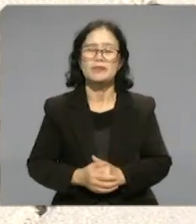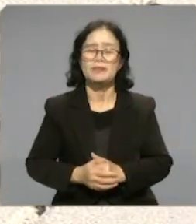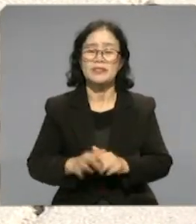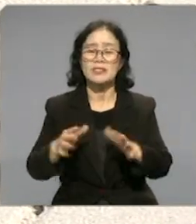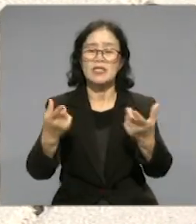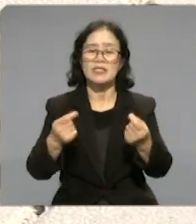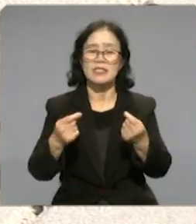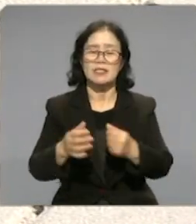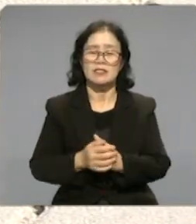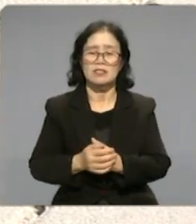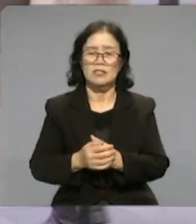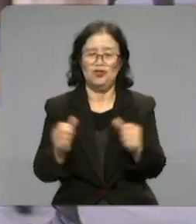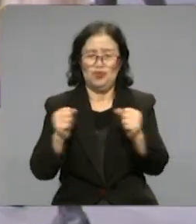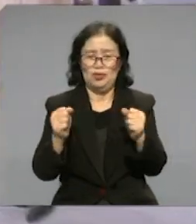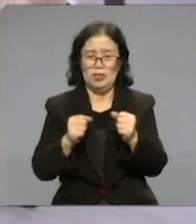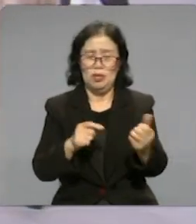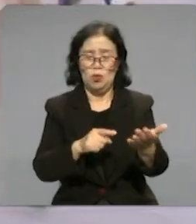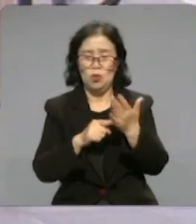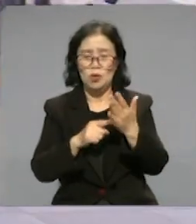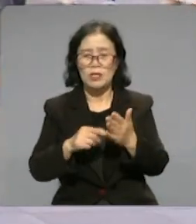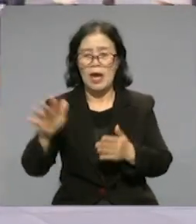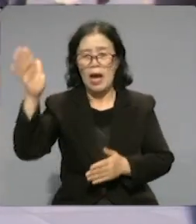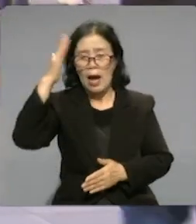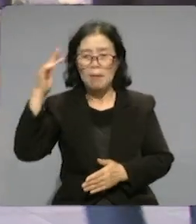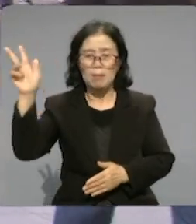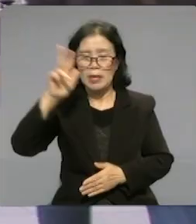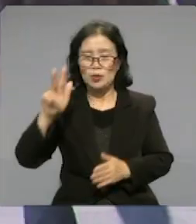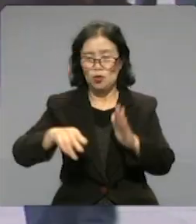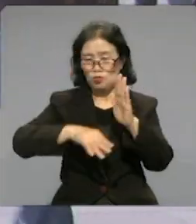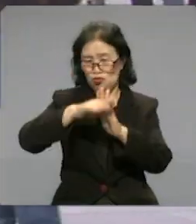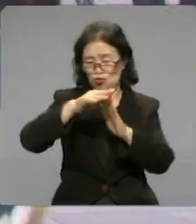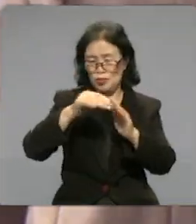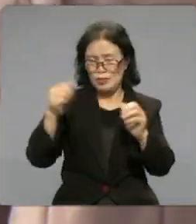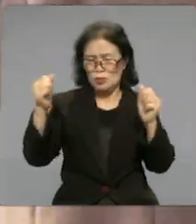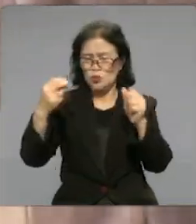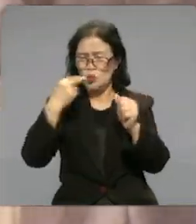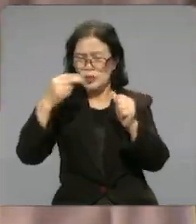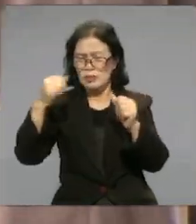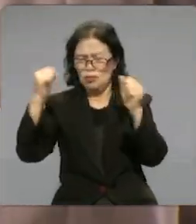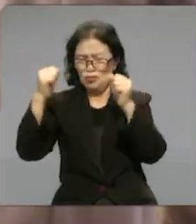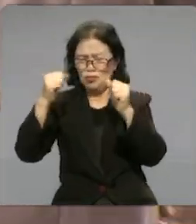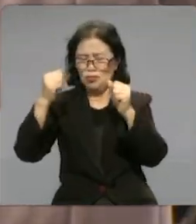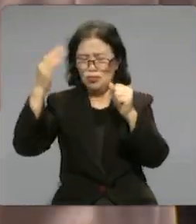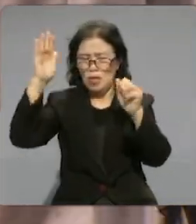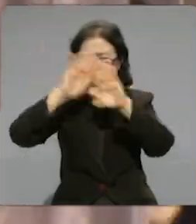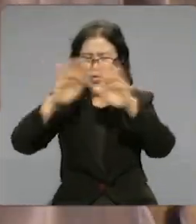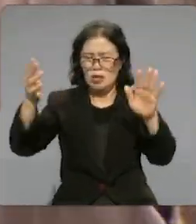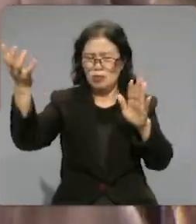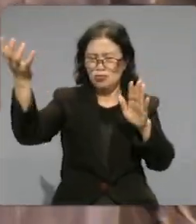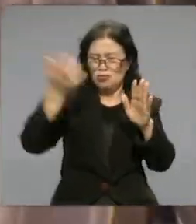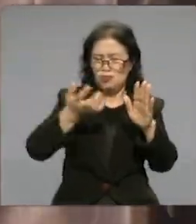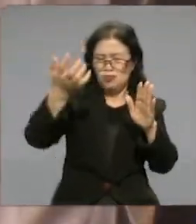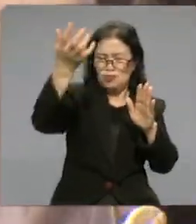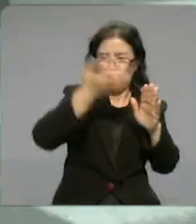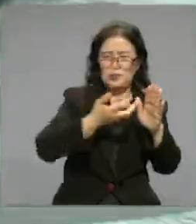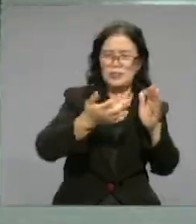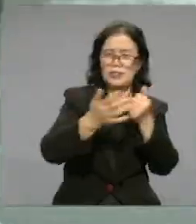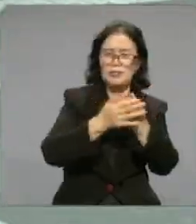이처럼 갑자기 추위가 찾아온 건 한반도 북서쪽의 찬 공기가 우리나라 상공으로 급격하게 들어왔기 때문입니다.